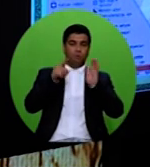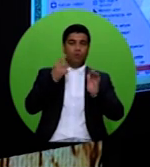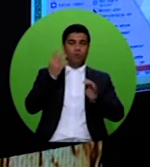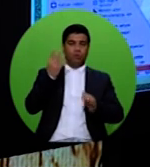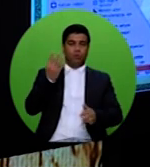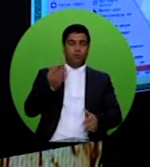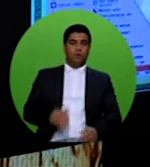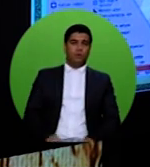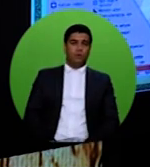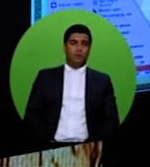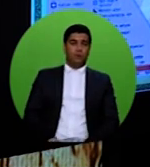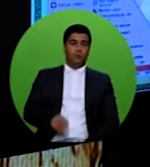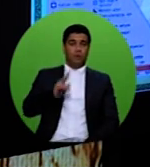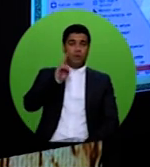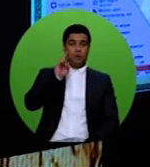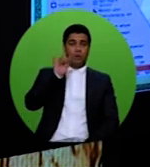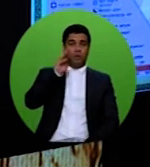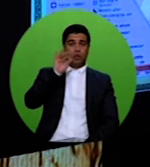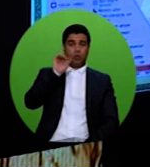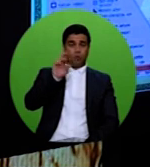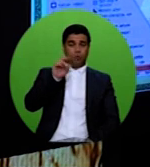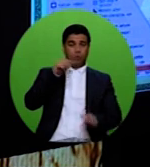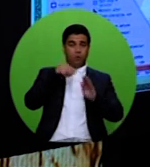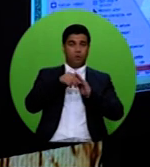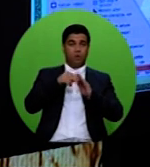29,4 градуса, в Китабе плюс